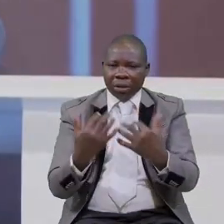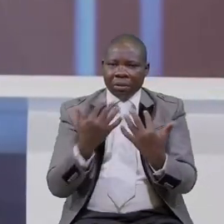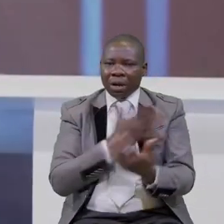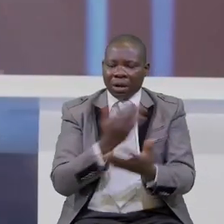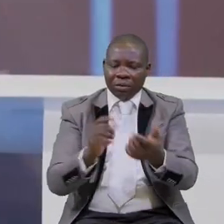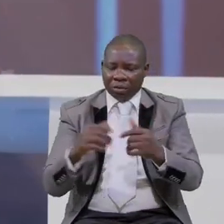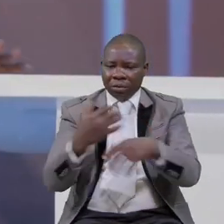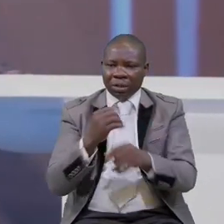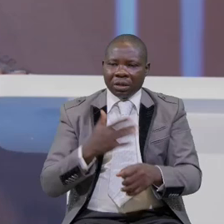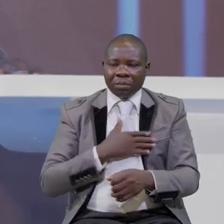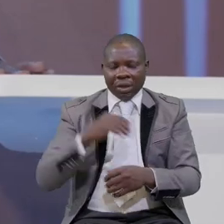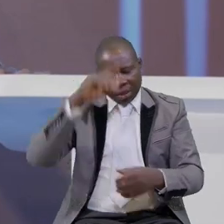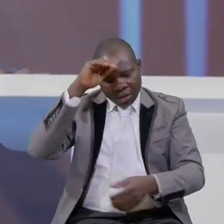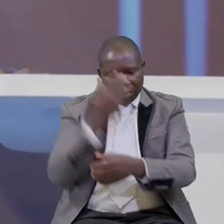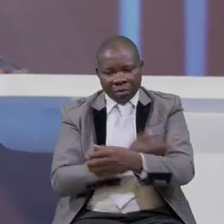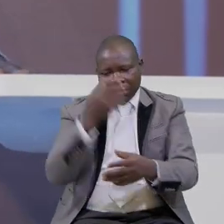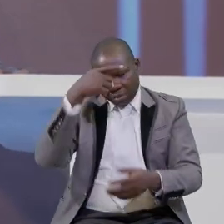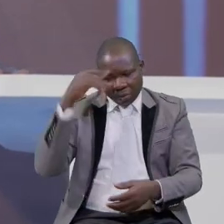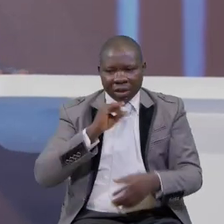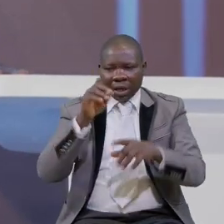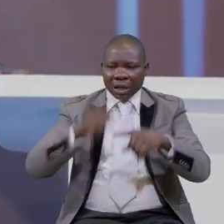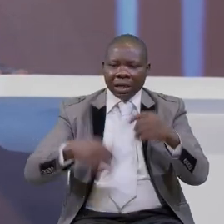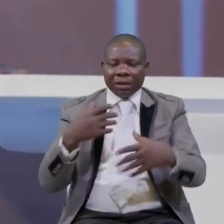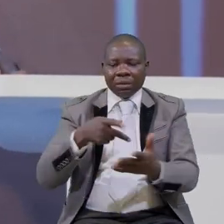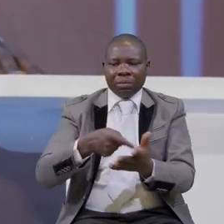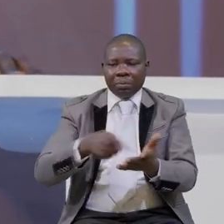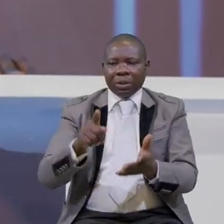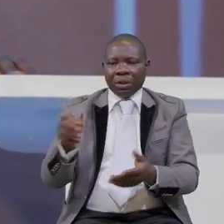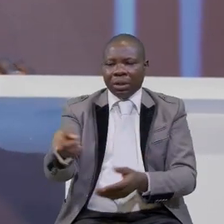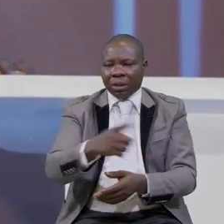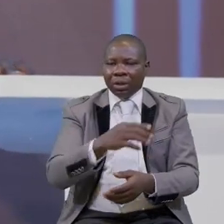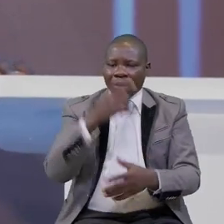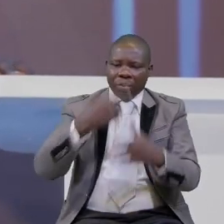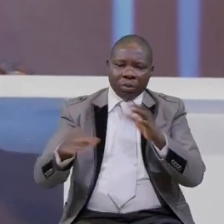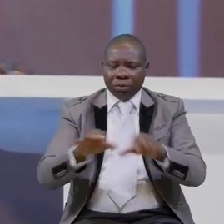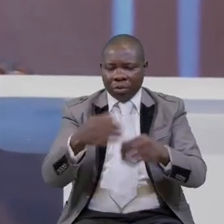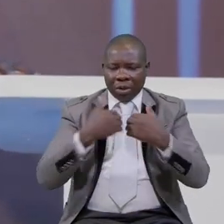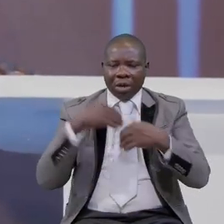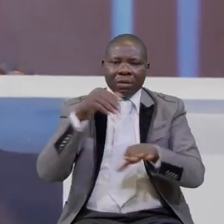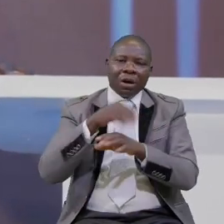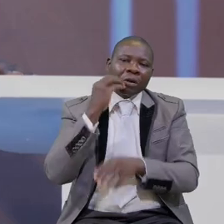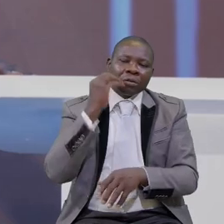ils veulent ôter mes fils. Qu'est-ce que tu as à la maison? Il dit,